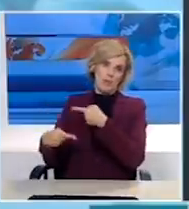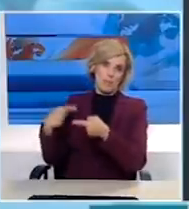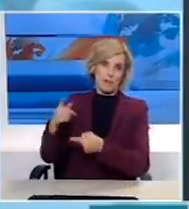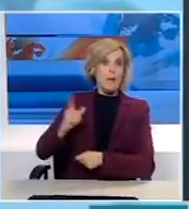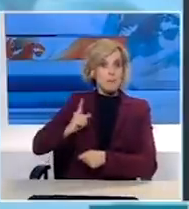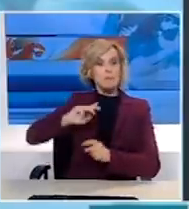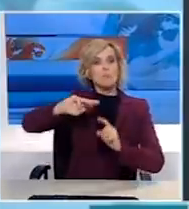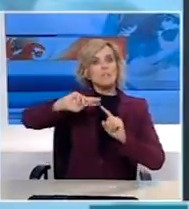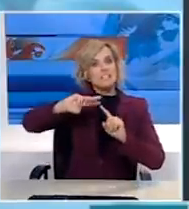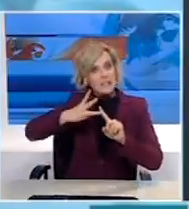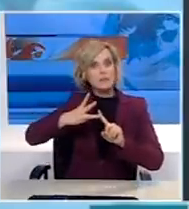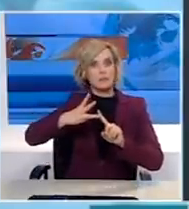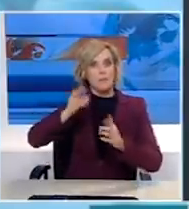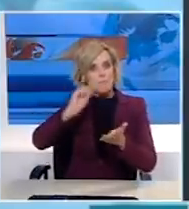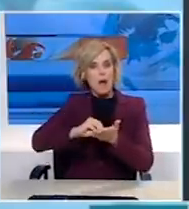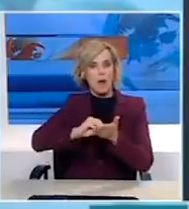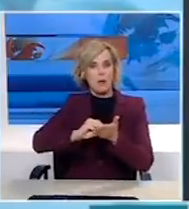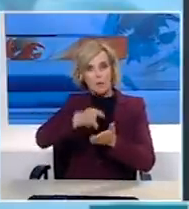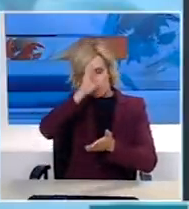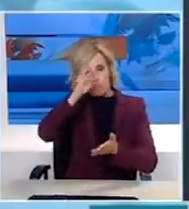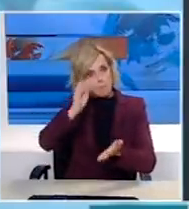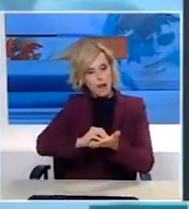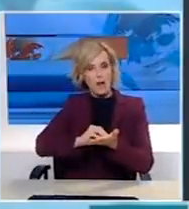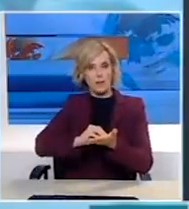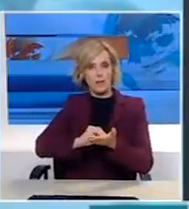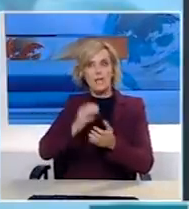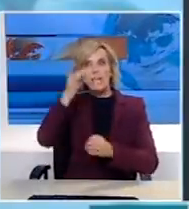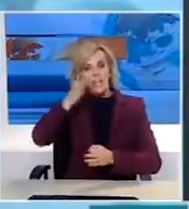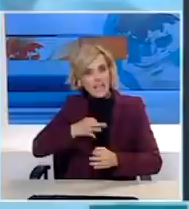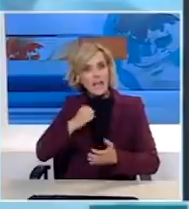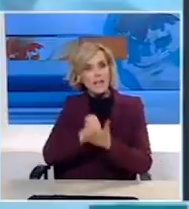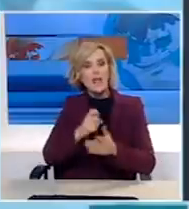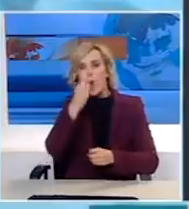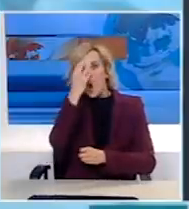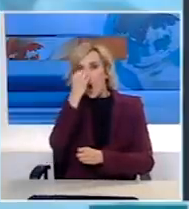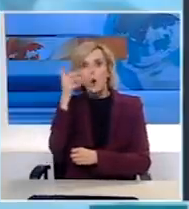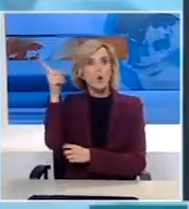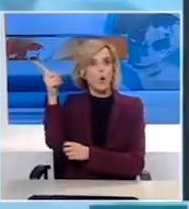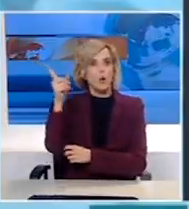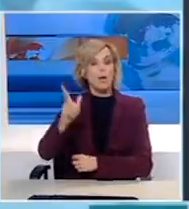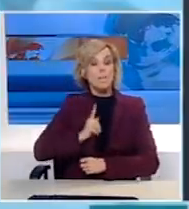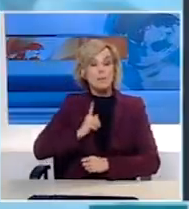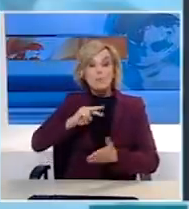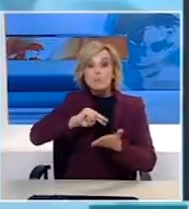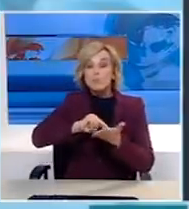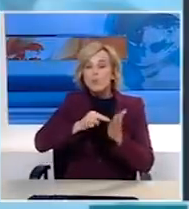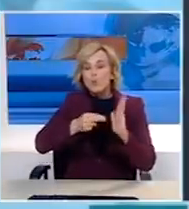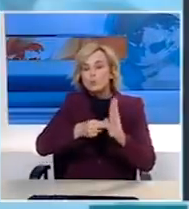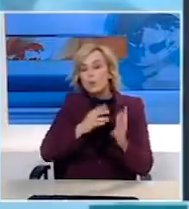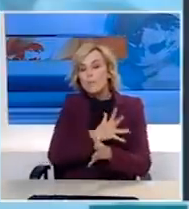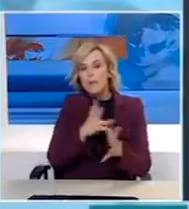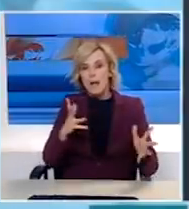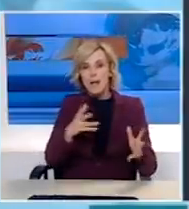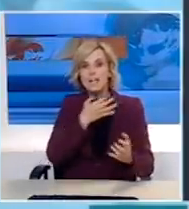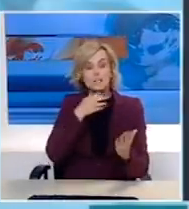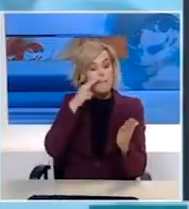τρίτο κύμα στην Άπα Ανατολή και επαρχίες της Κίνας και στο Χονγκ Κονγκ. Χρειάζεται πάρα πολύ προσοχή, χρειάζεται